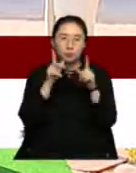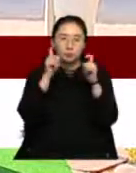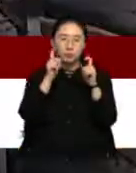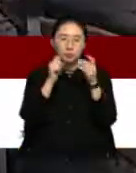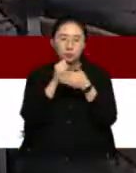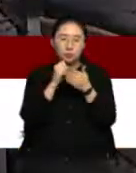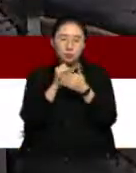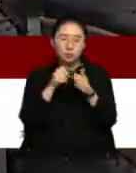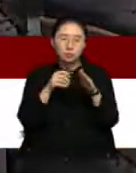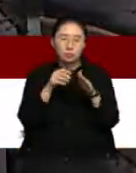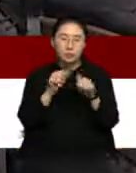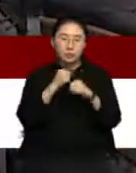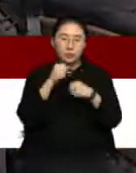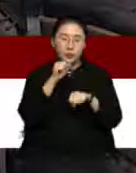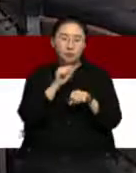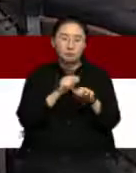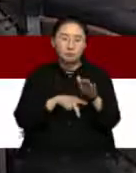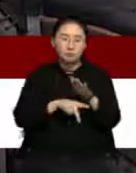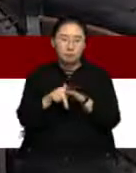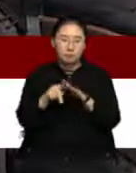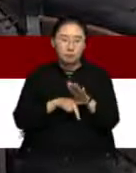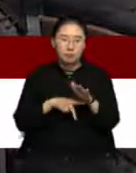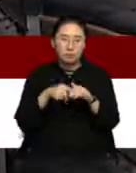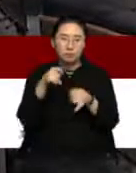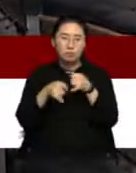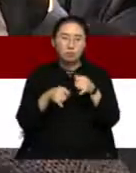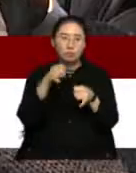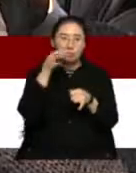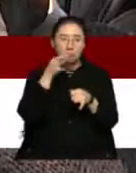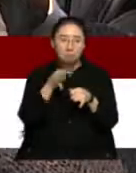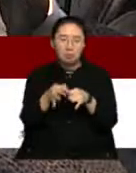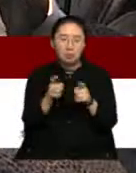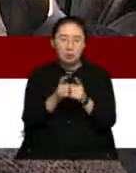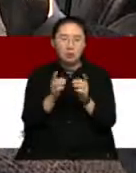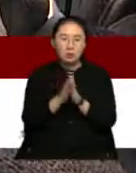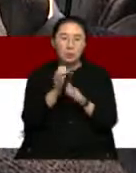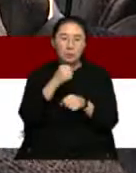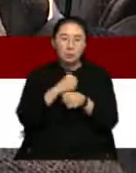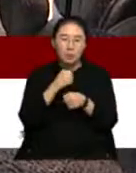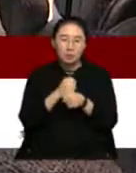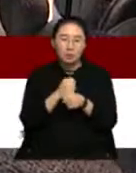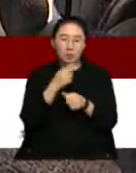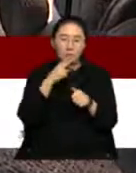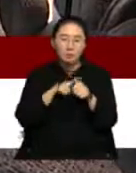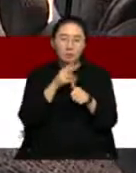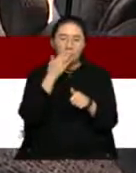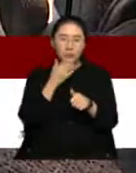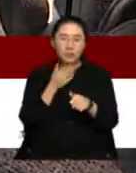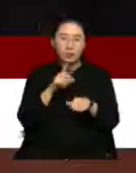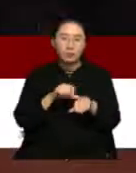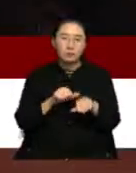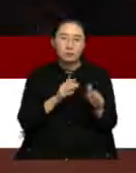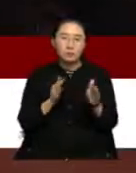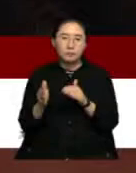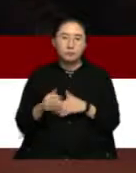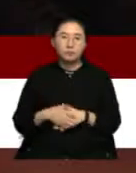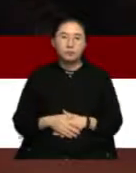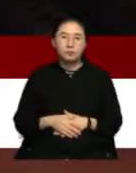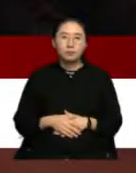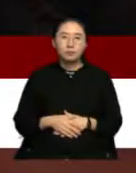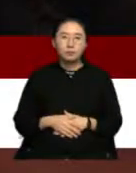포토존과 풋프린팅 등 즐길거리와 장인의 구두 제작 시연과 직접 수제화 만들기에 도전할 수 있는 시간도